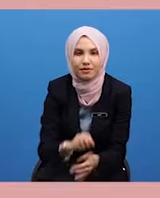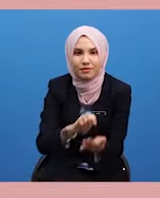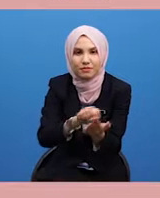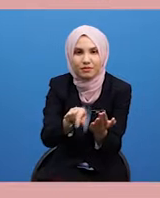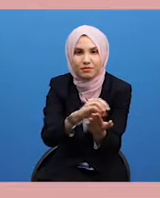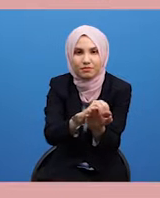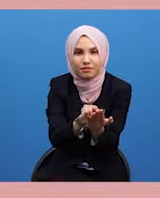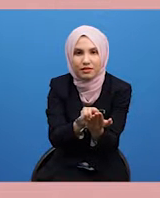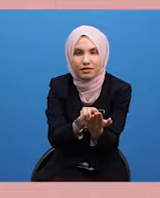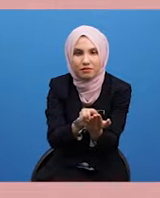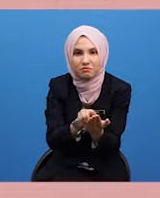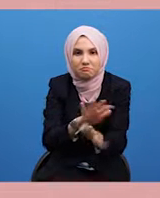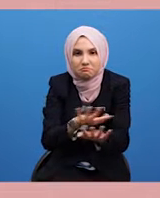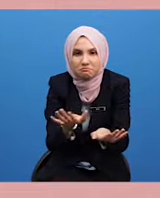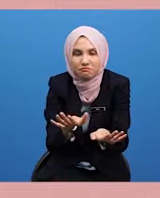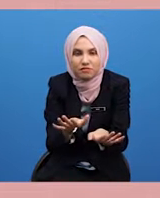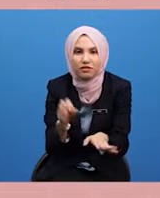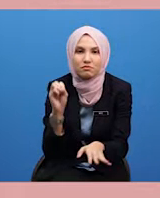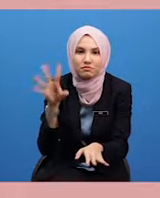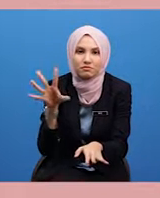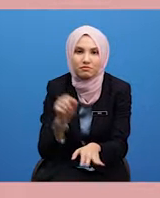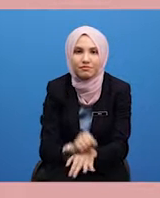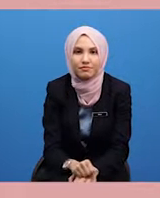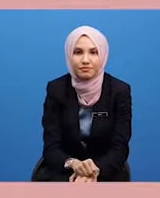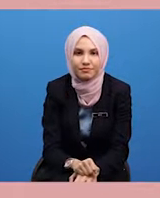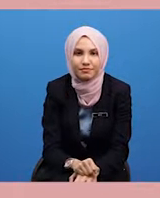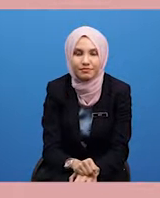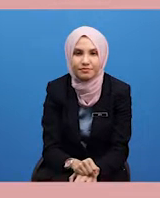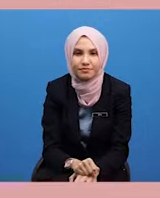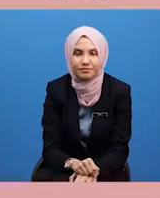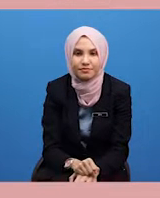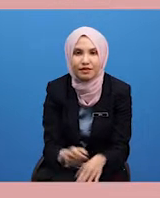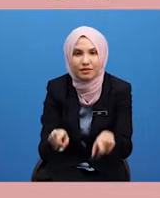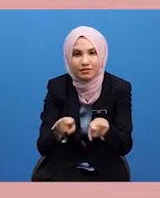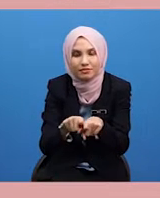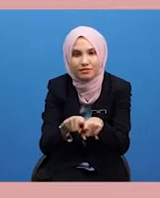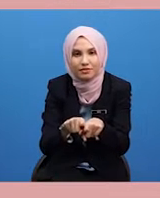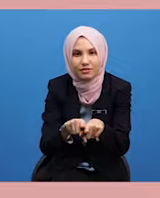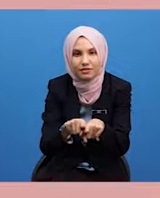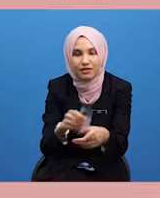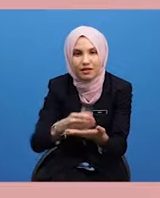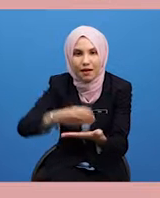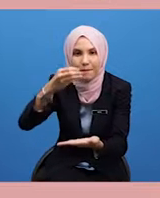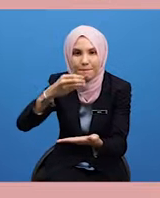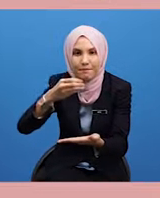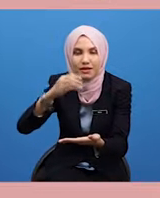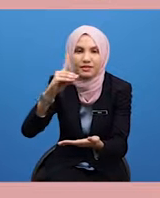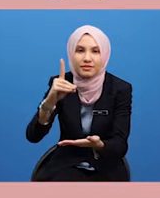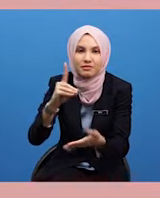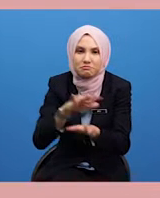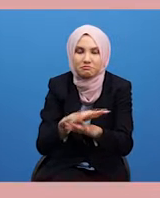ini langsung tidak berkembang. Begitu juga dengan bekas D, tiada percambahan berlaku.